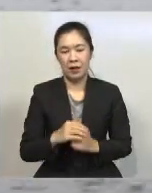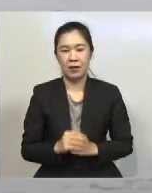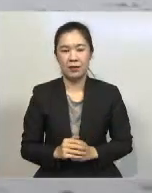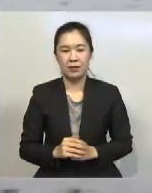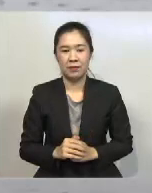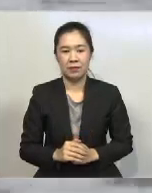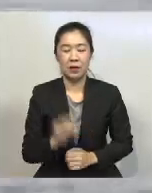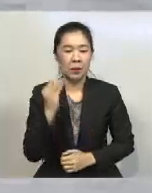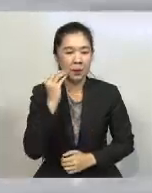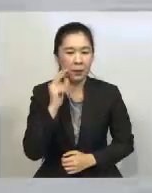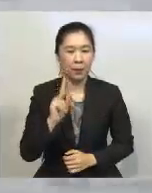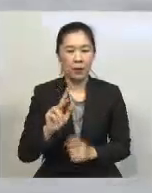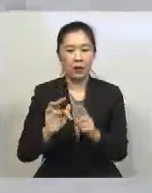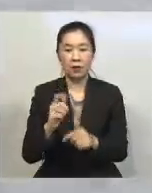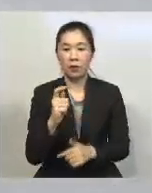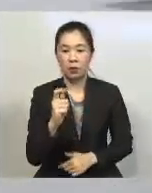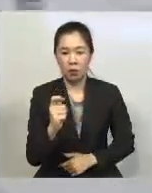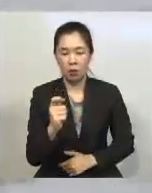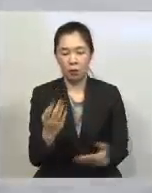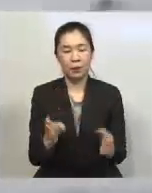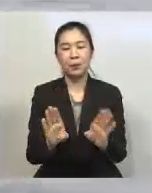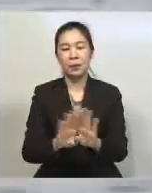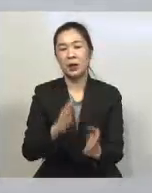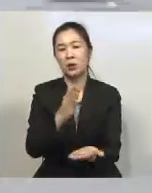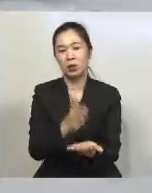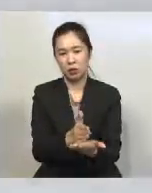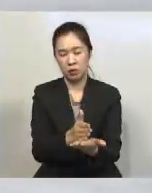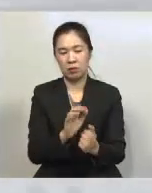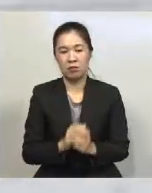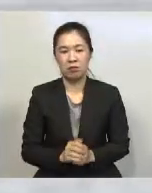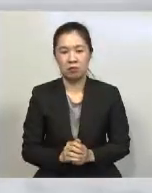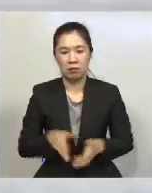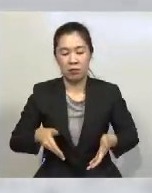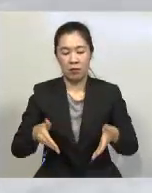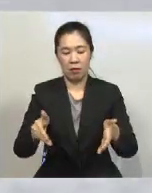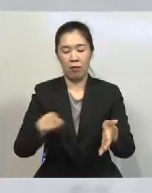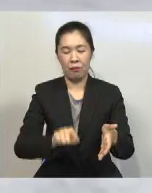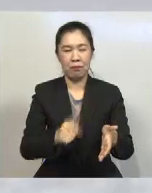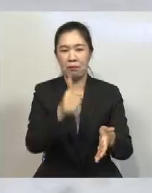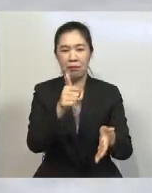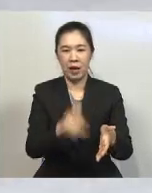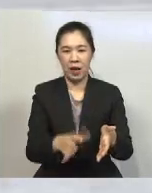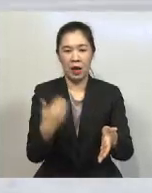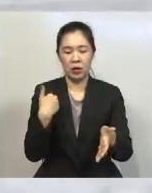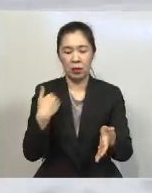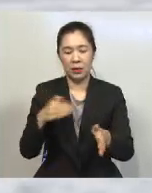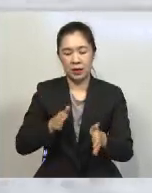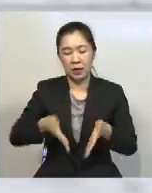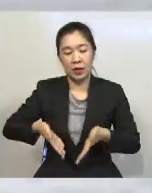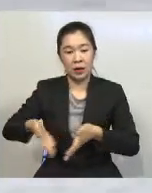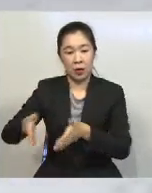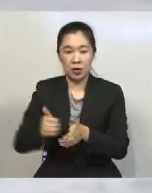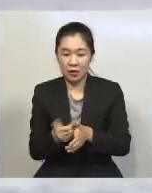ลบ้านกอกอำเภอเขิงในปิดการจราจรอย่างสิ้นเชิงครับผู้ที่จะใช้เส้นทางนี้แนะนำให้เลี่ยงไปใช้เส้นทางคำเขื่อนแก้วมหาชนะ